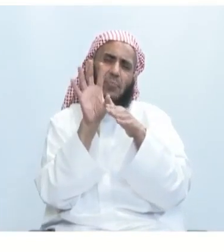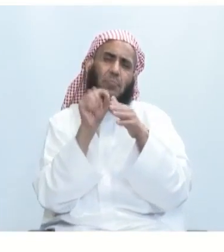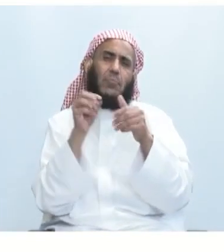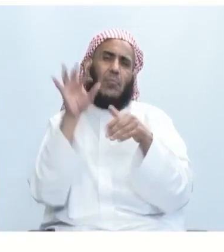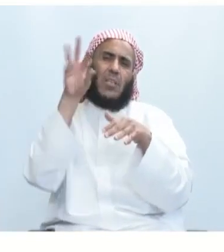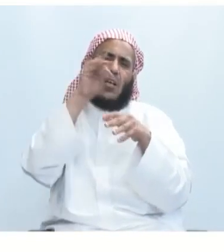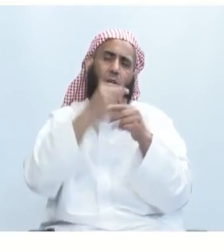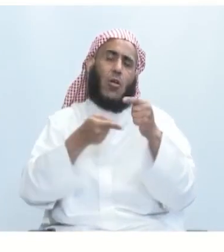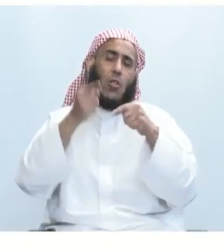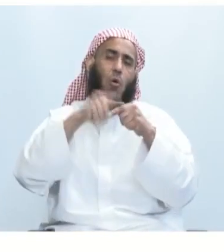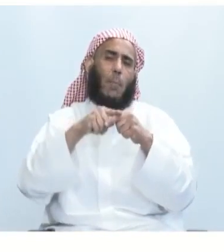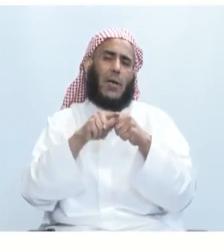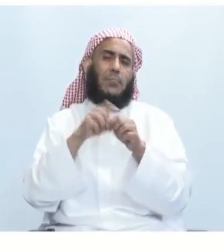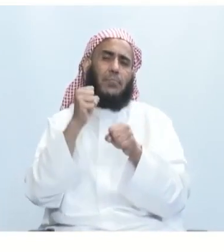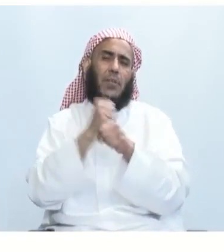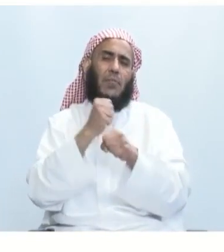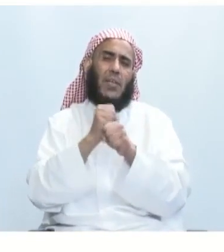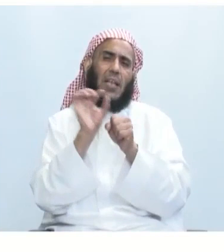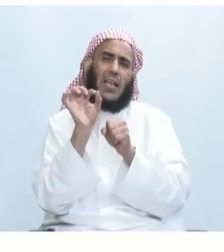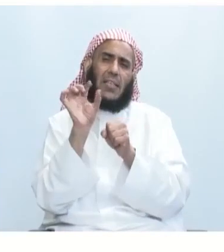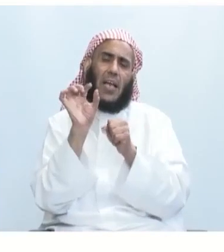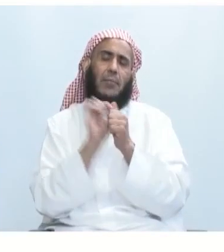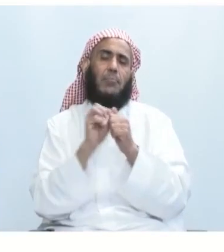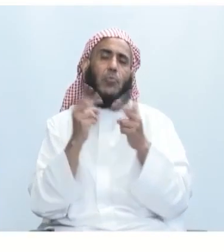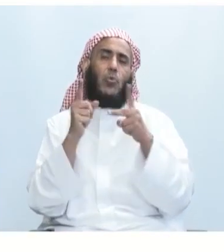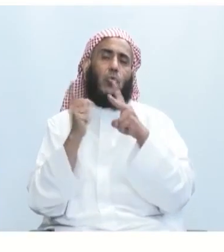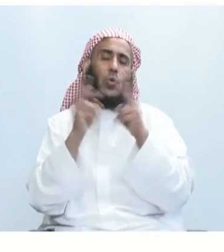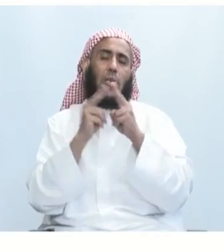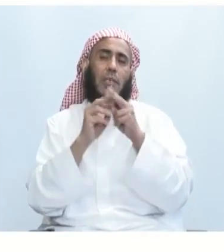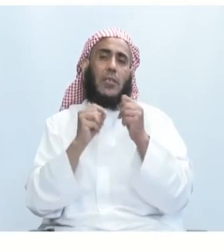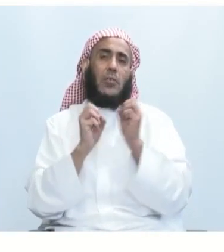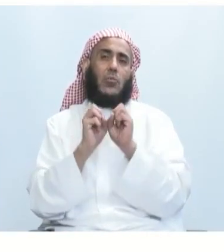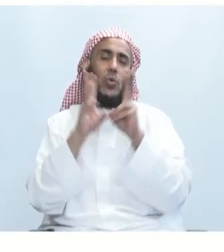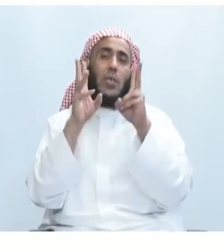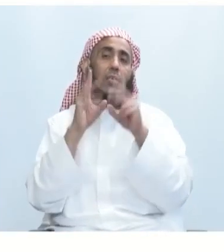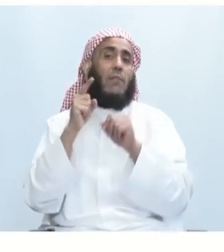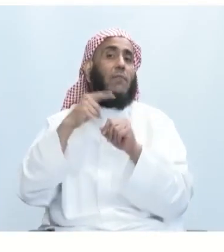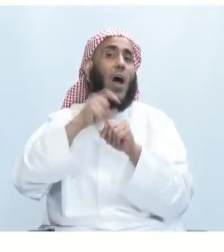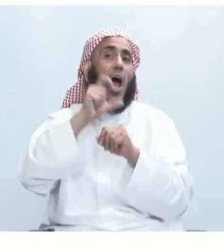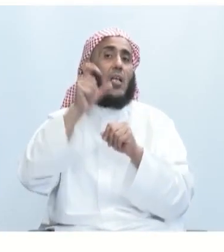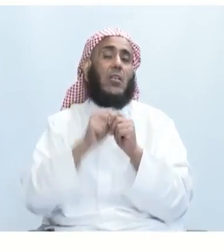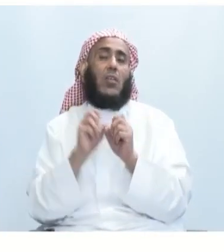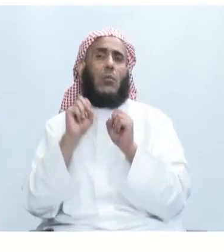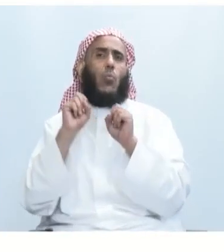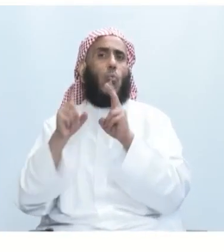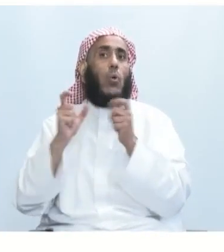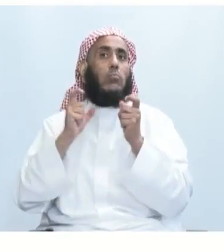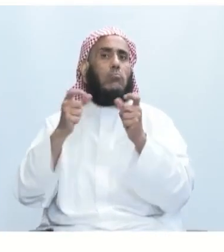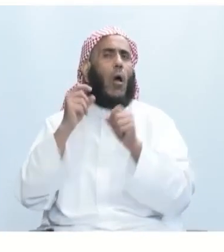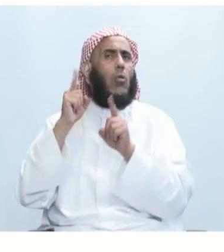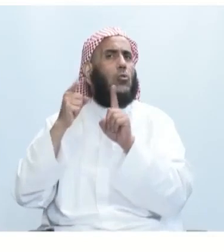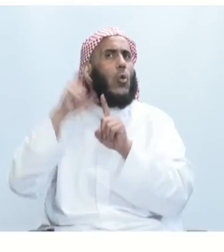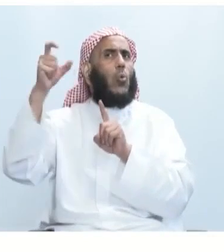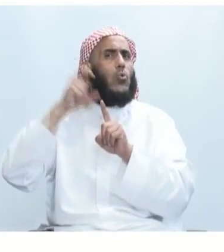حساس الضوء من ثم سيتم تفعيل الدائره الالكترونيه التي بدورها ستطلق صفاره الانذار لاحظ هنا ما موضوع